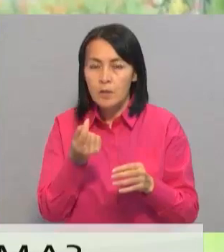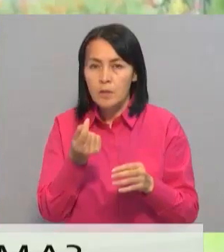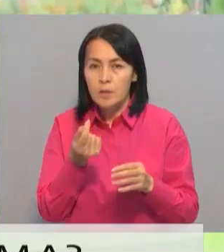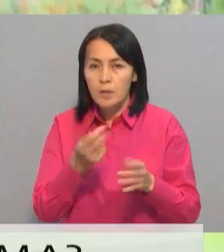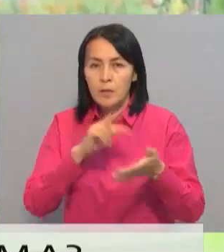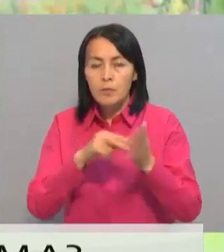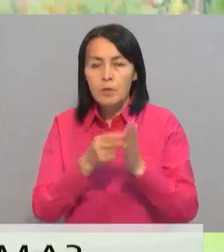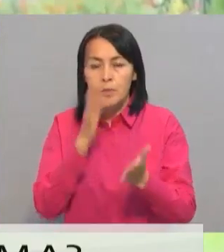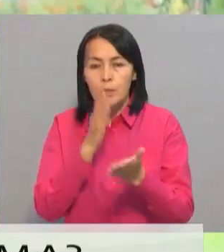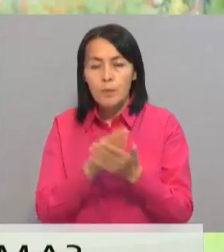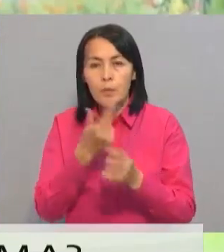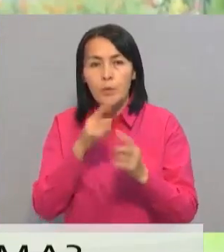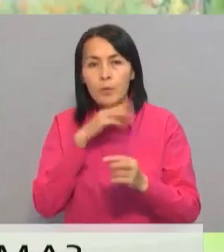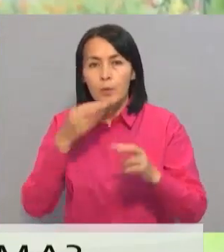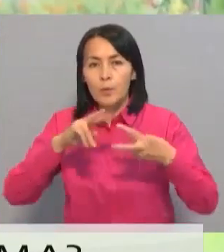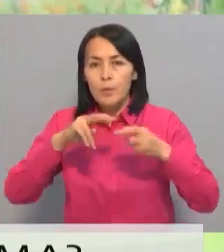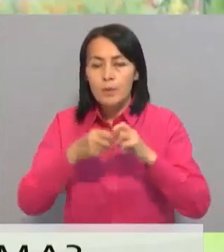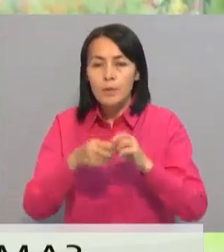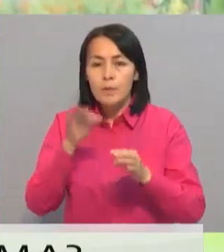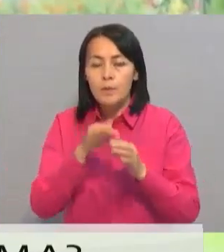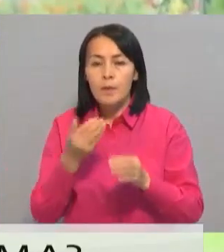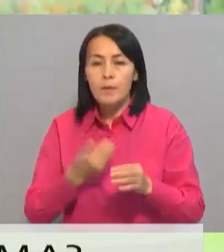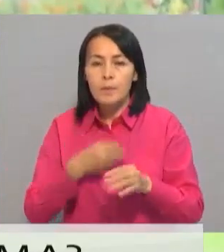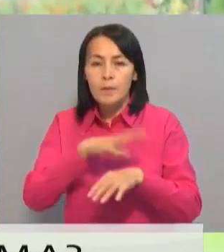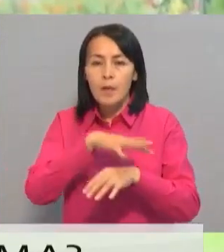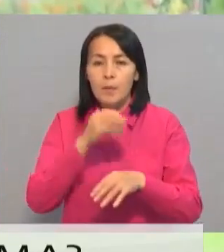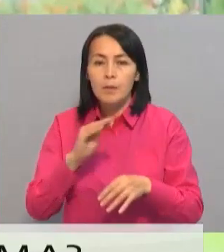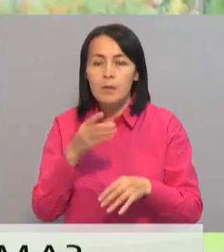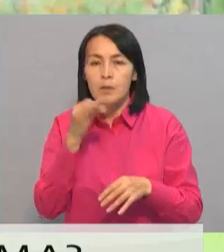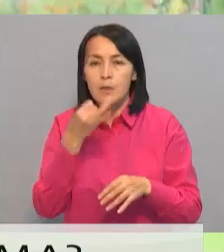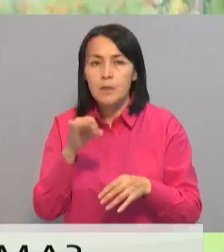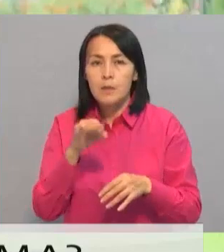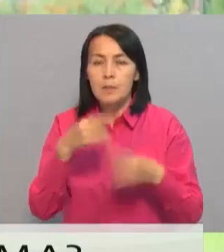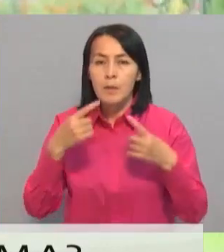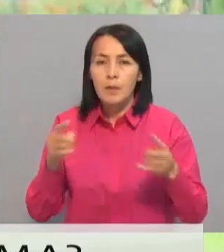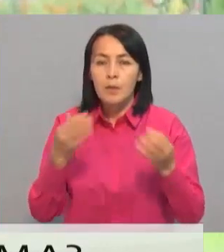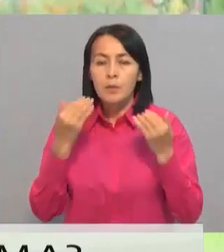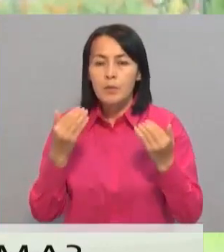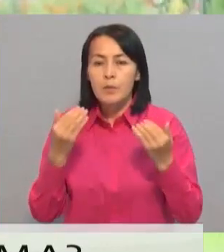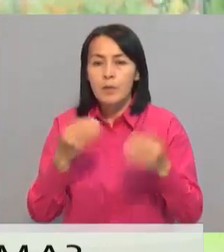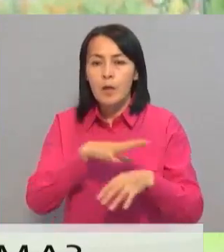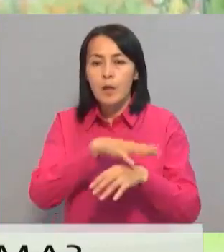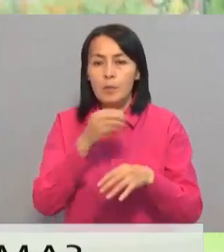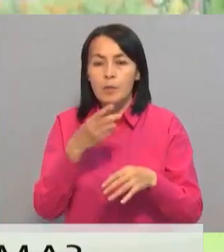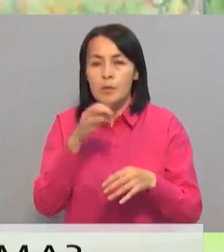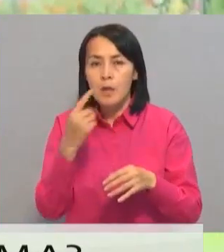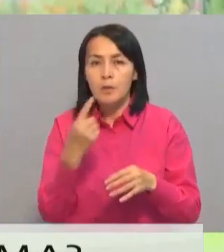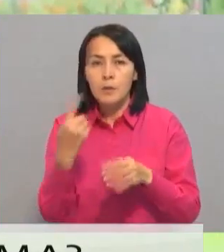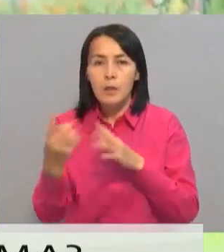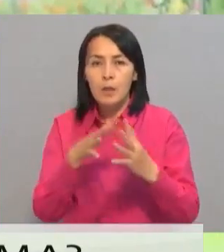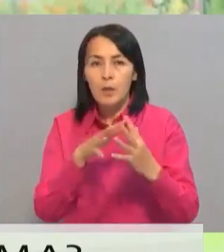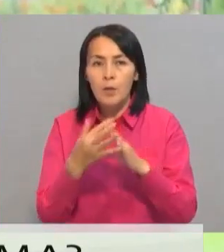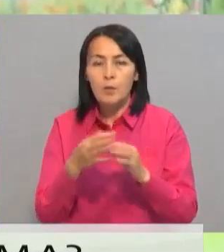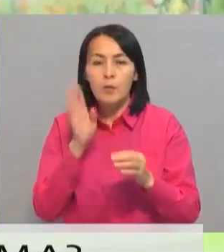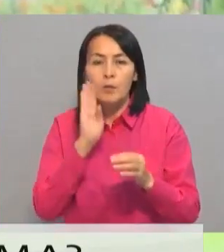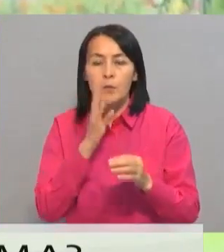көп айтылып жүр. Өзектүү болуп жүр. Себеби биздин осу Мактарал, Жетисай, яны былайча айткан кезде осу Мактарал, Жетисай, Шалгай аудандарыбыз го, биз